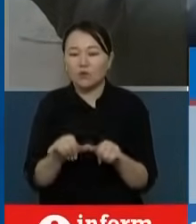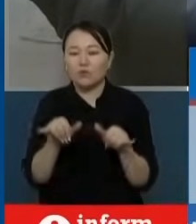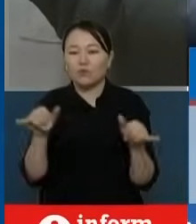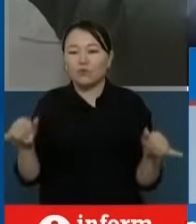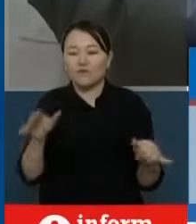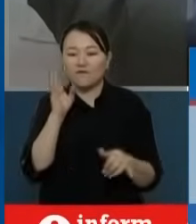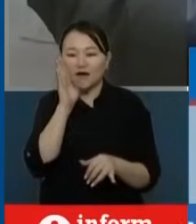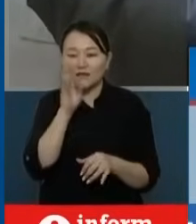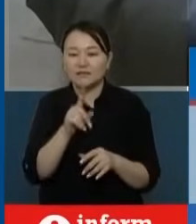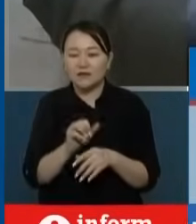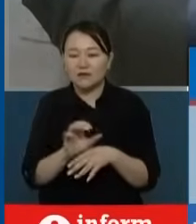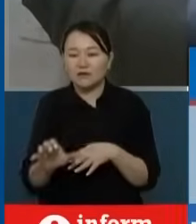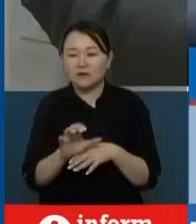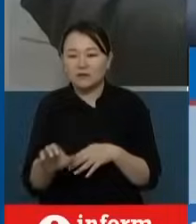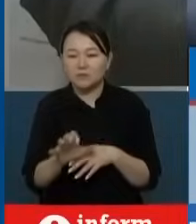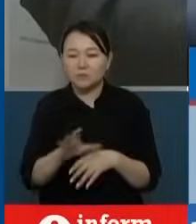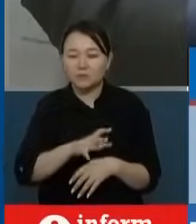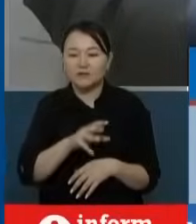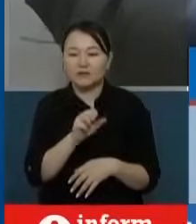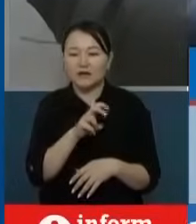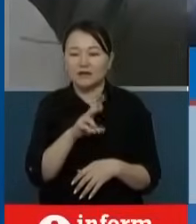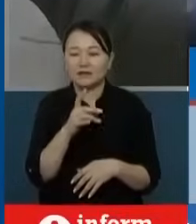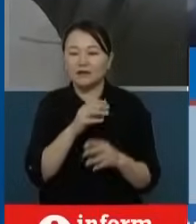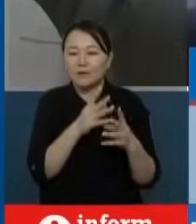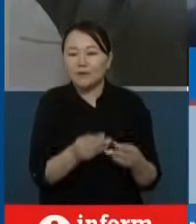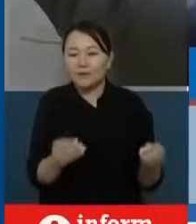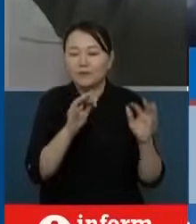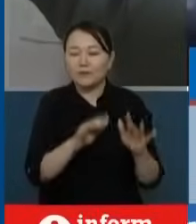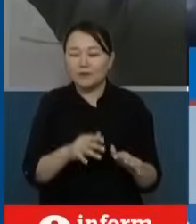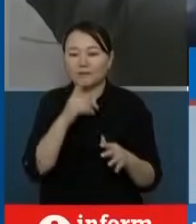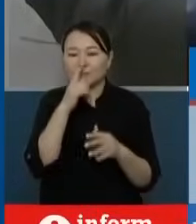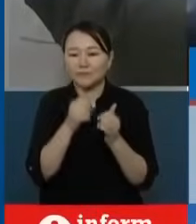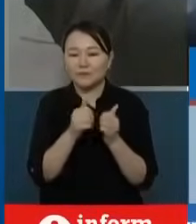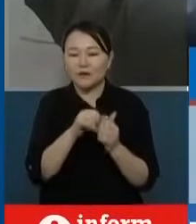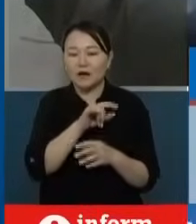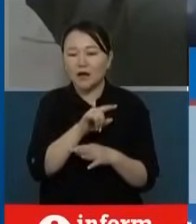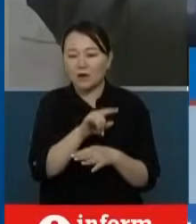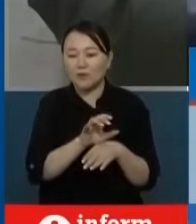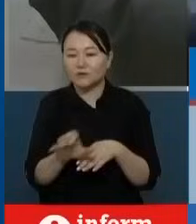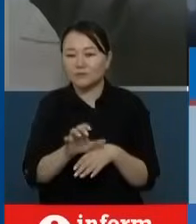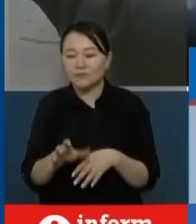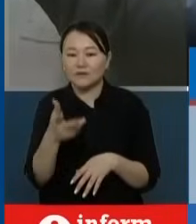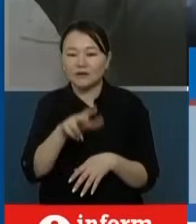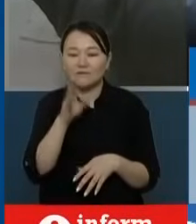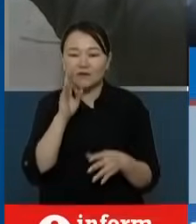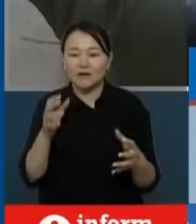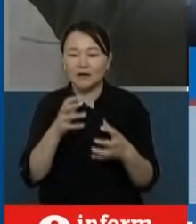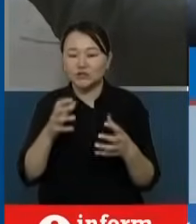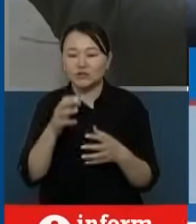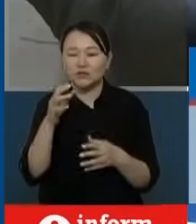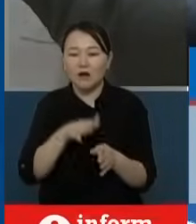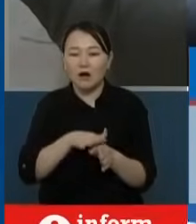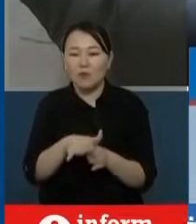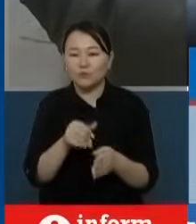из-за перенаправленных в ее русло талых вод, топивших накануне аэропорт. Также сообщается, что 3 водохранилища региона на наполнены